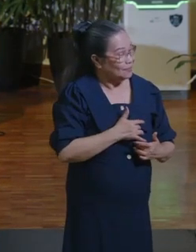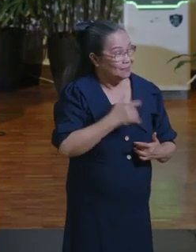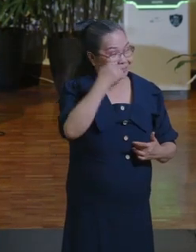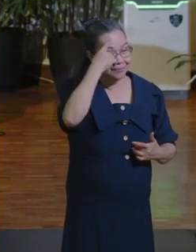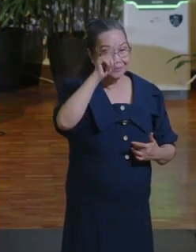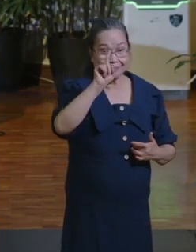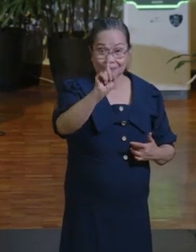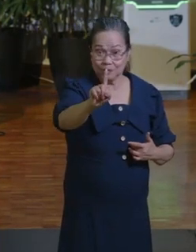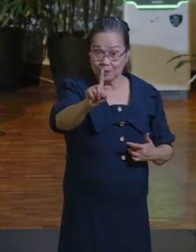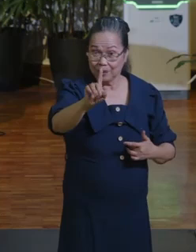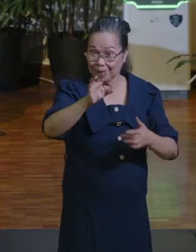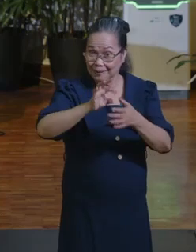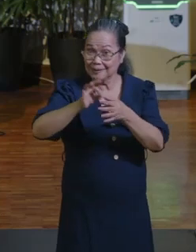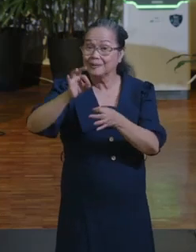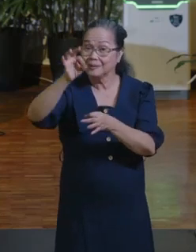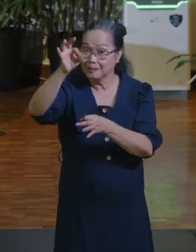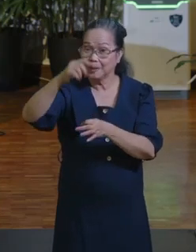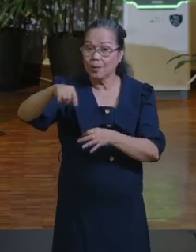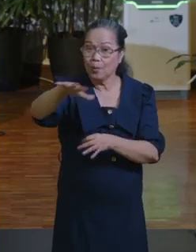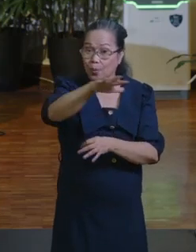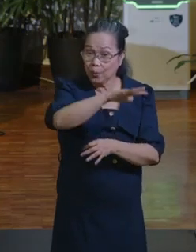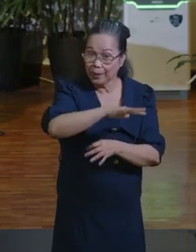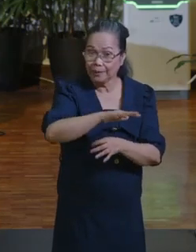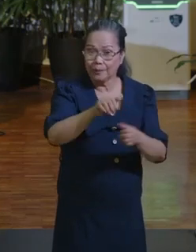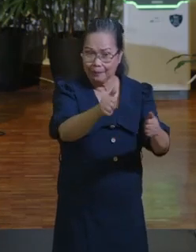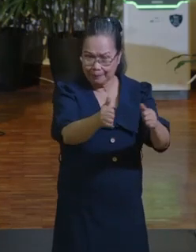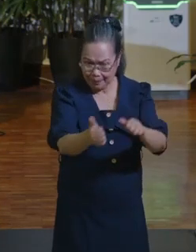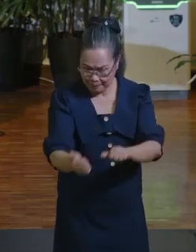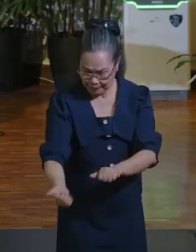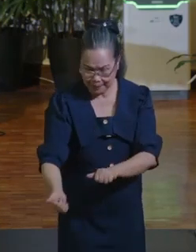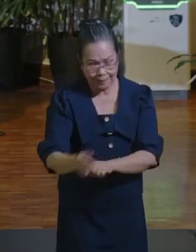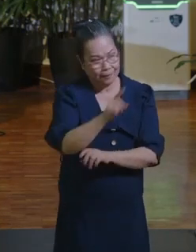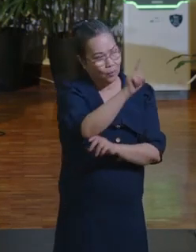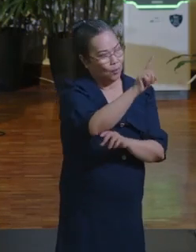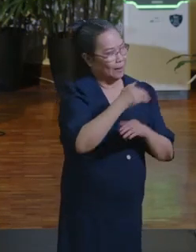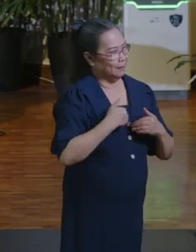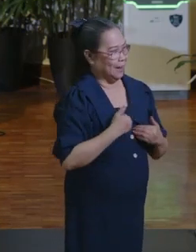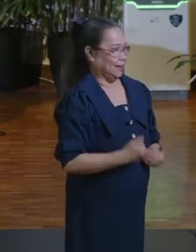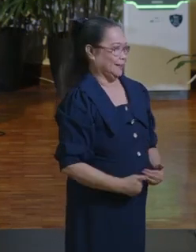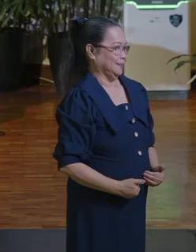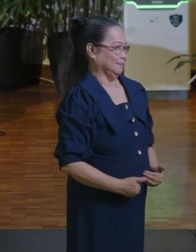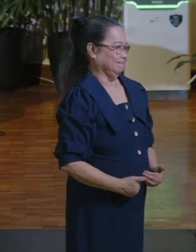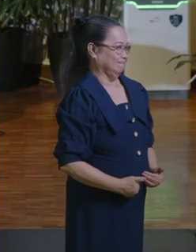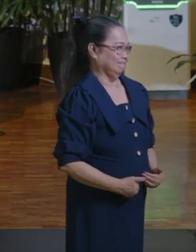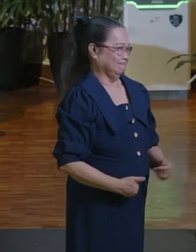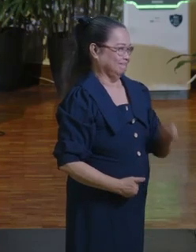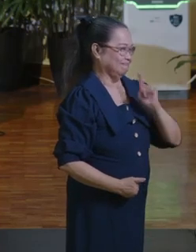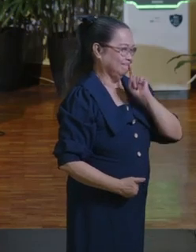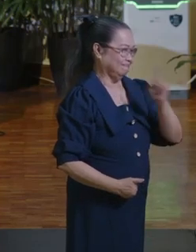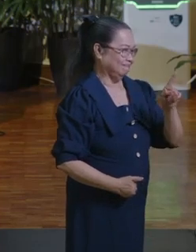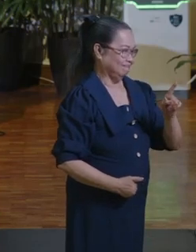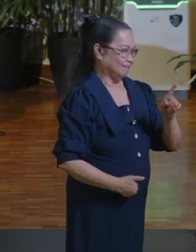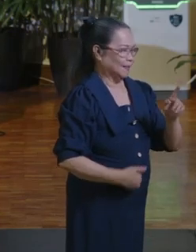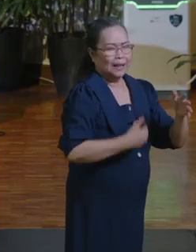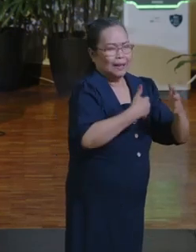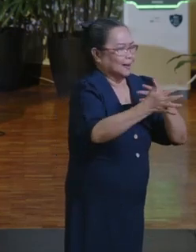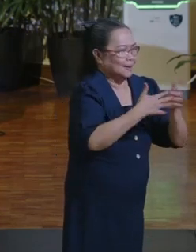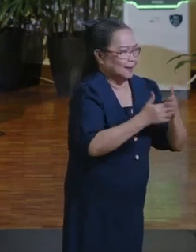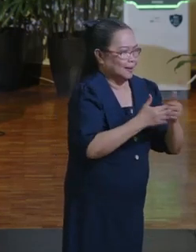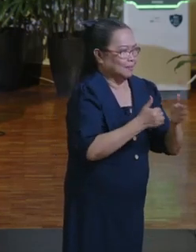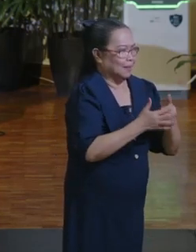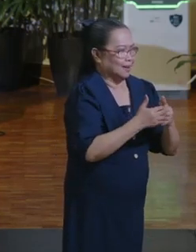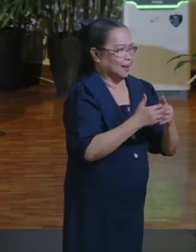in one Spirit we were all baptized into one body, Jews or Greeks, slaves